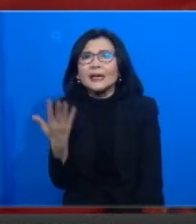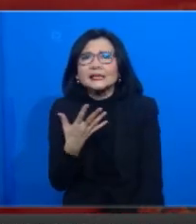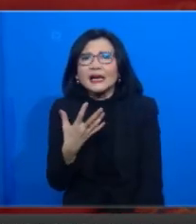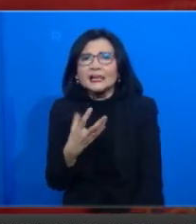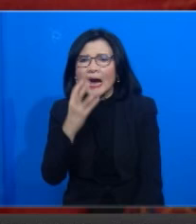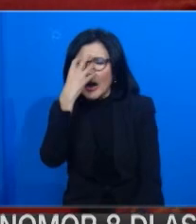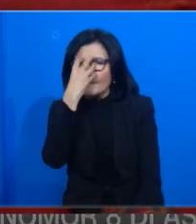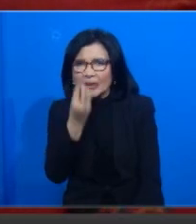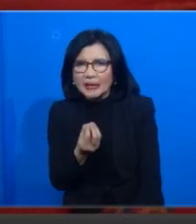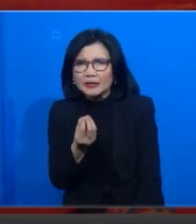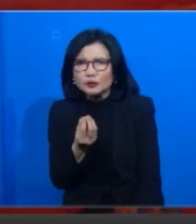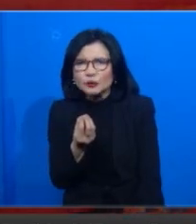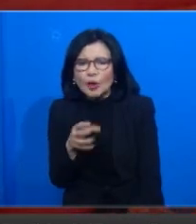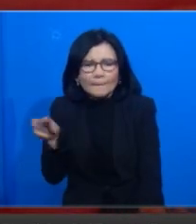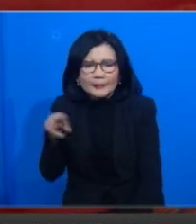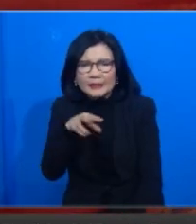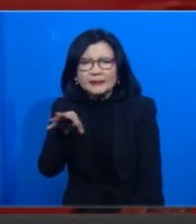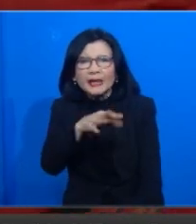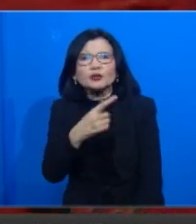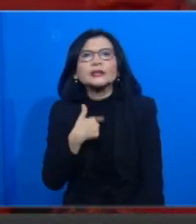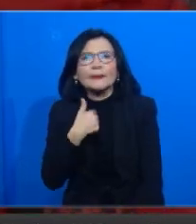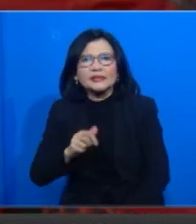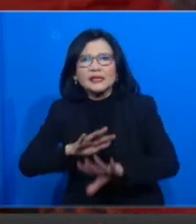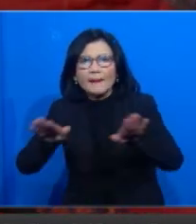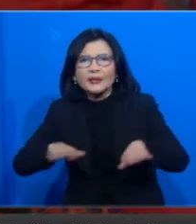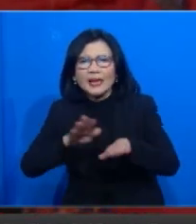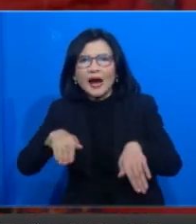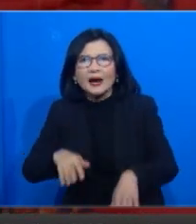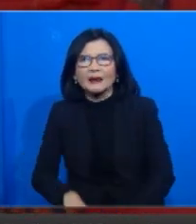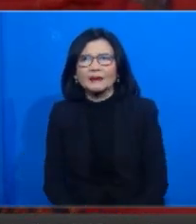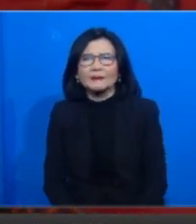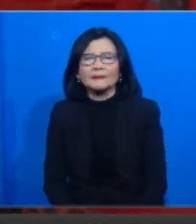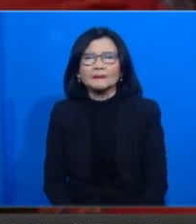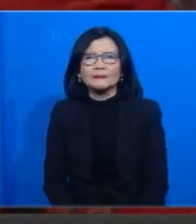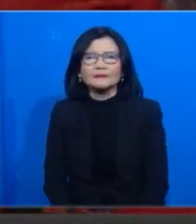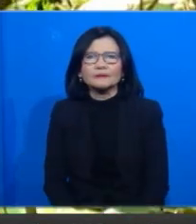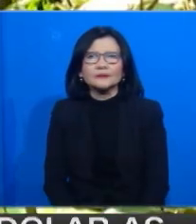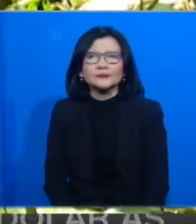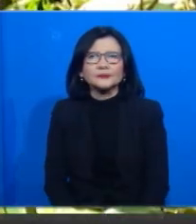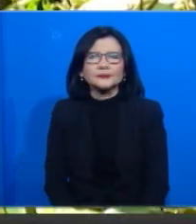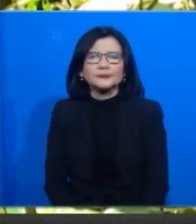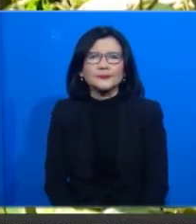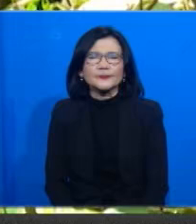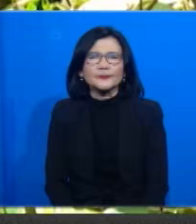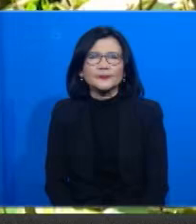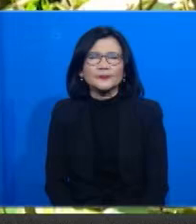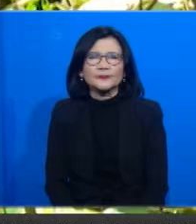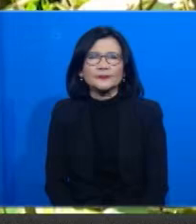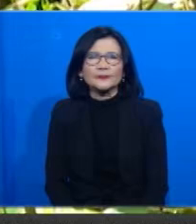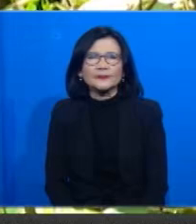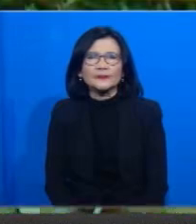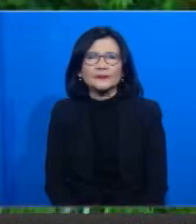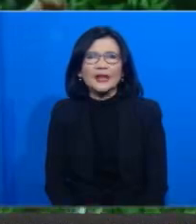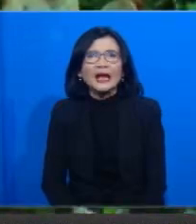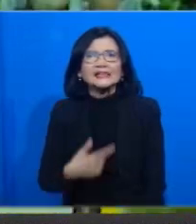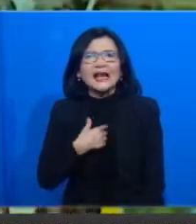melakukan pergerakan, itu bisa berenang gitu. Jadi itu salah satu bentuk perilaku harian sih. Saya